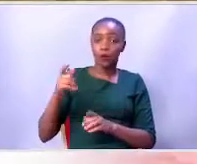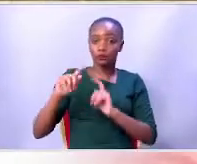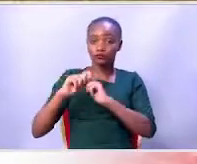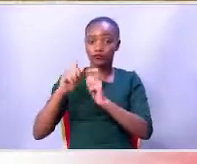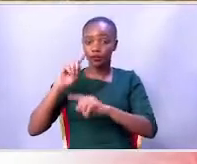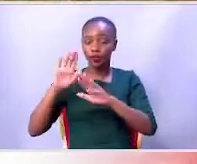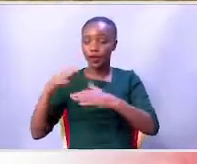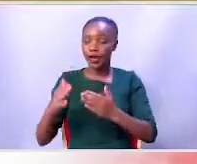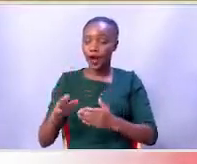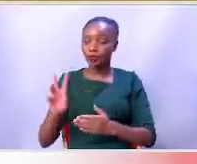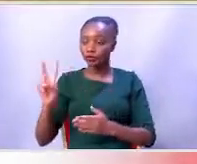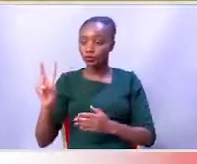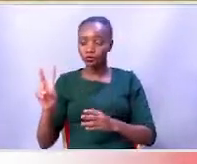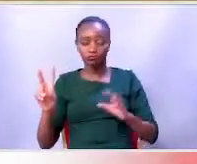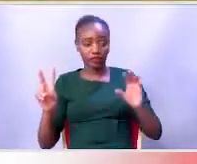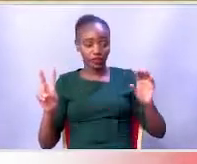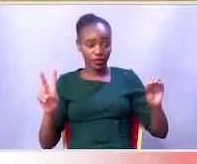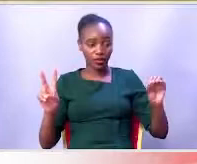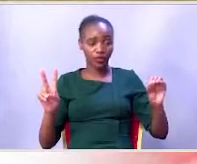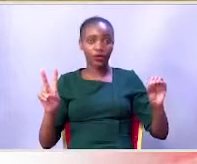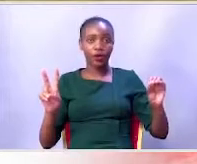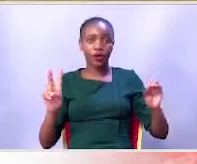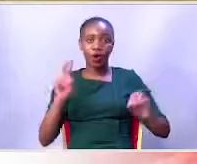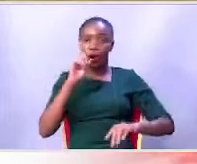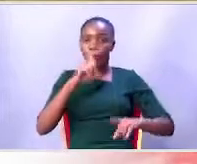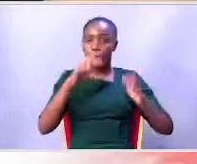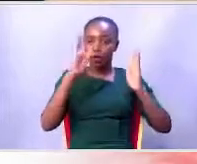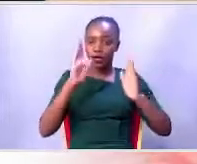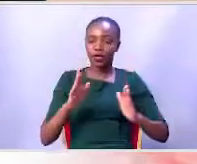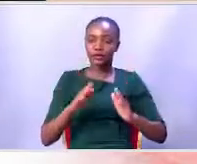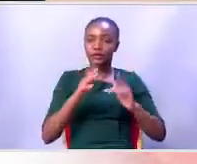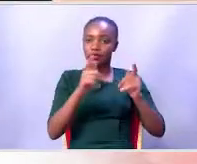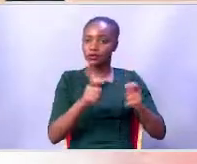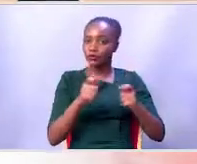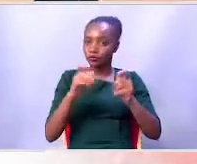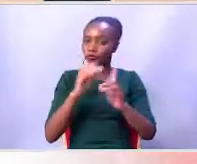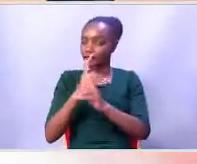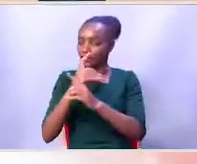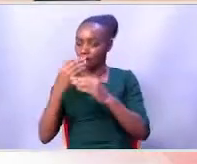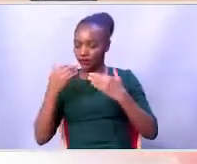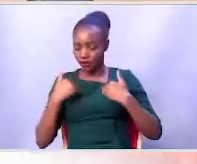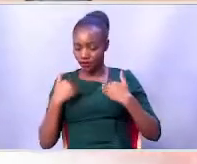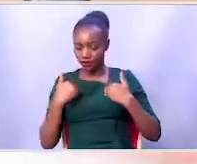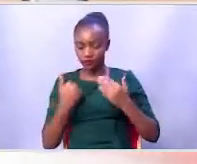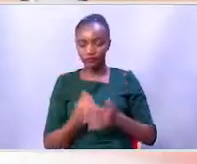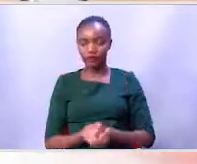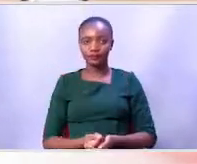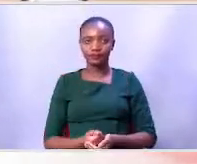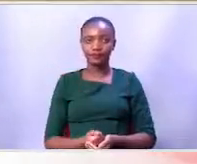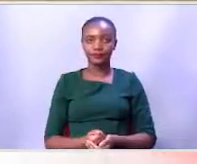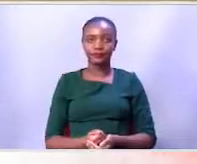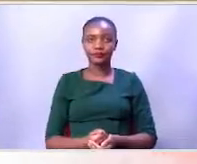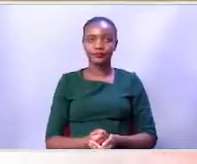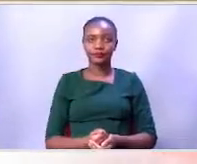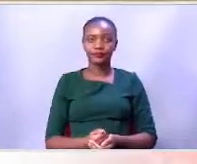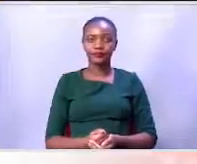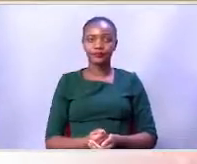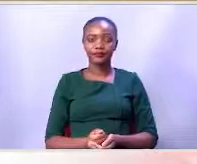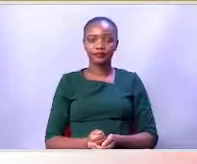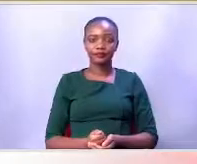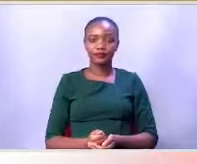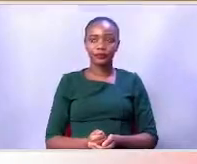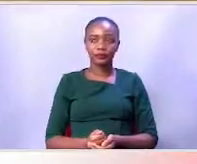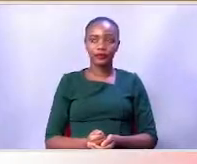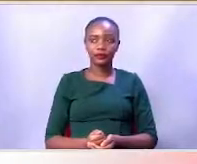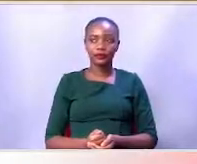by 2-0. Winners were awarded trophy and other pleasantries. Bonfas